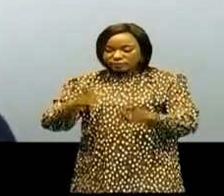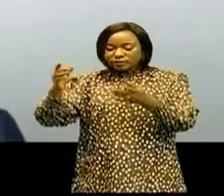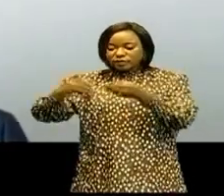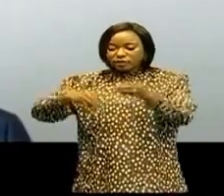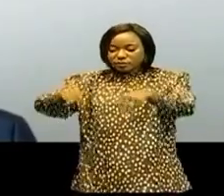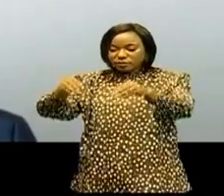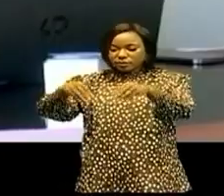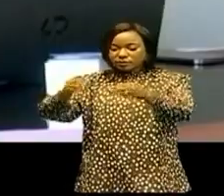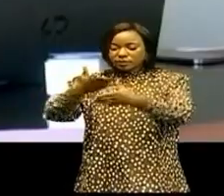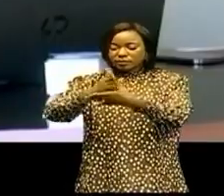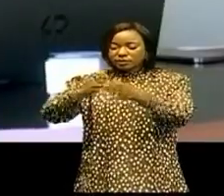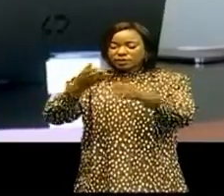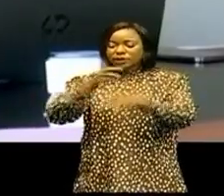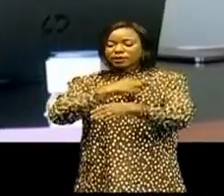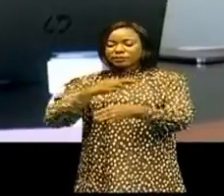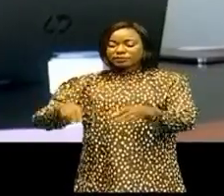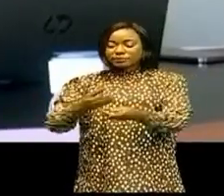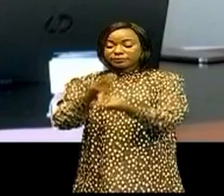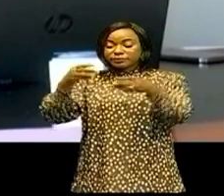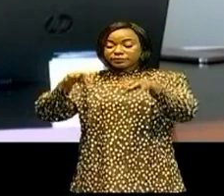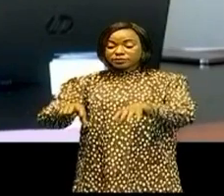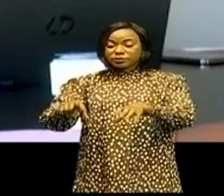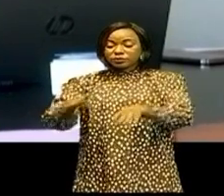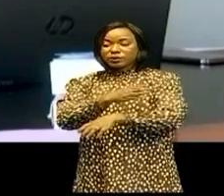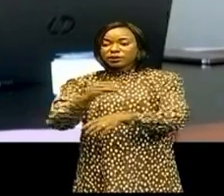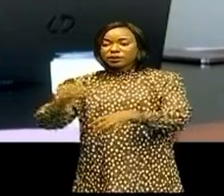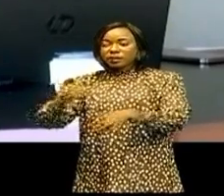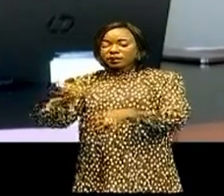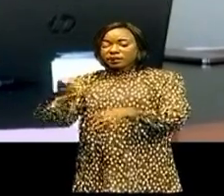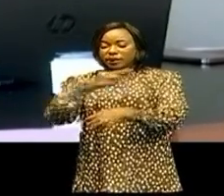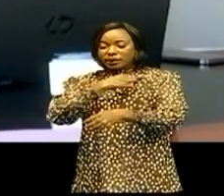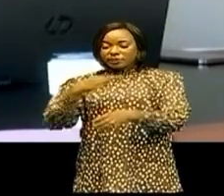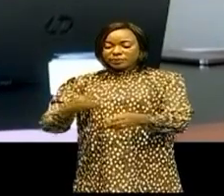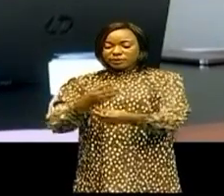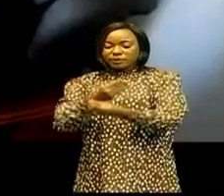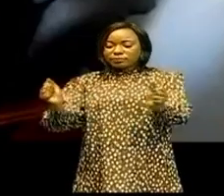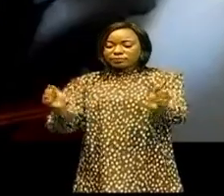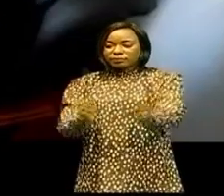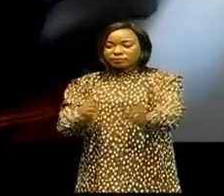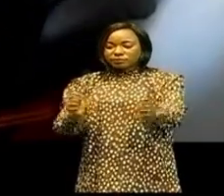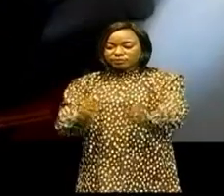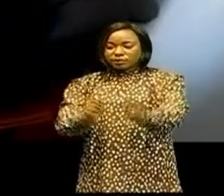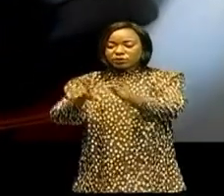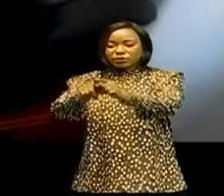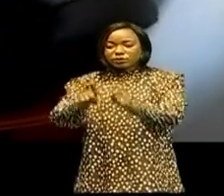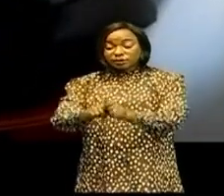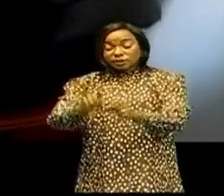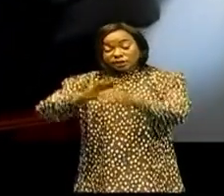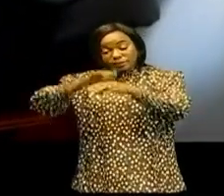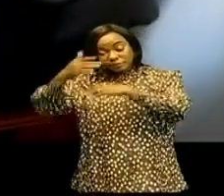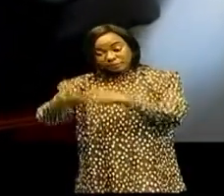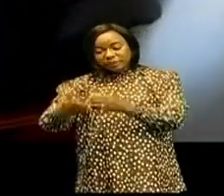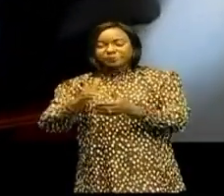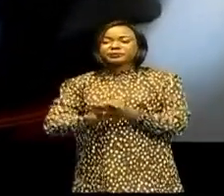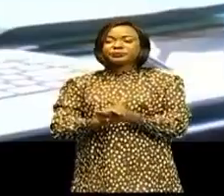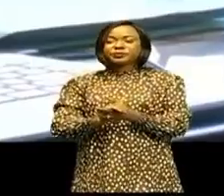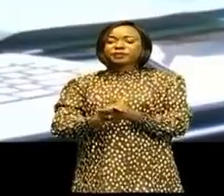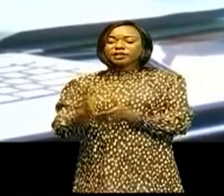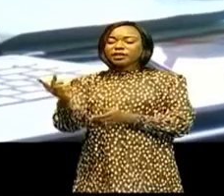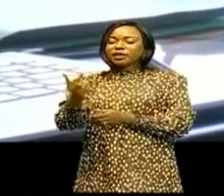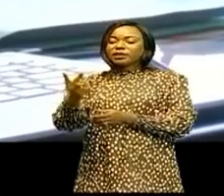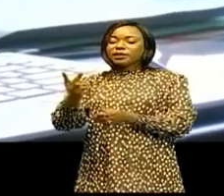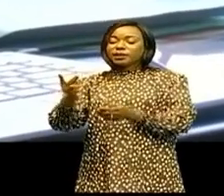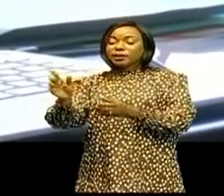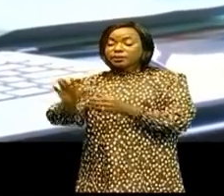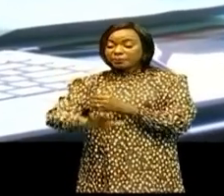entre la République démocratique du Congo et la République d'Angola. Par ailleurs, les deux parties